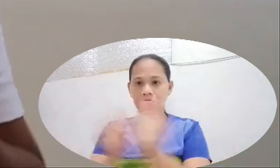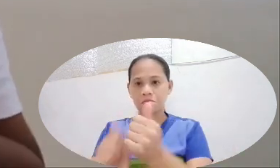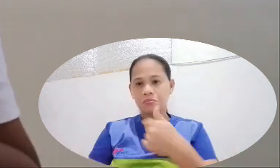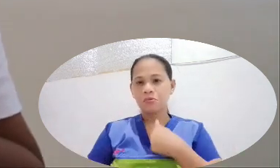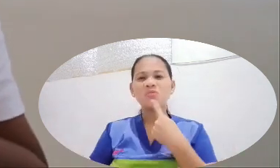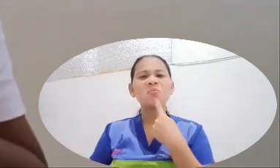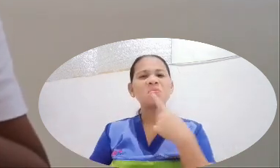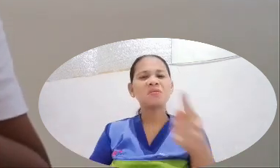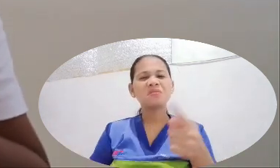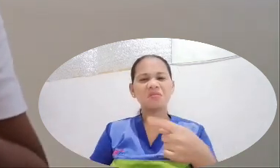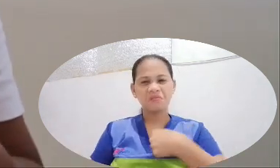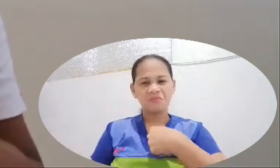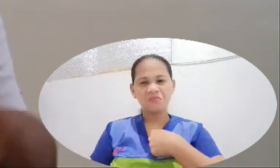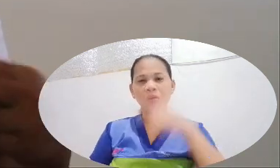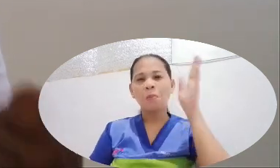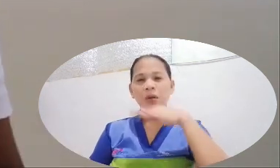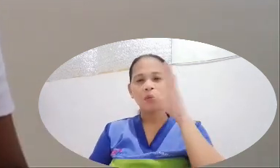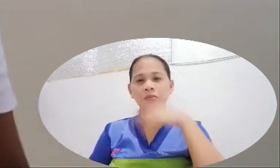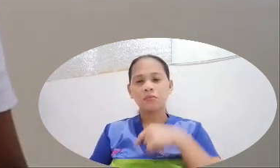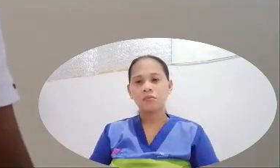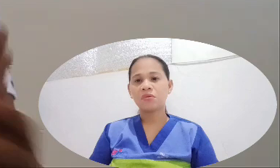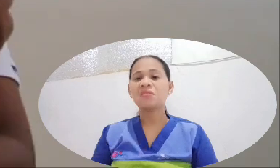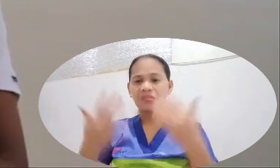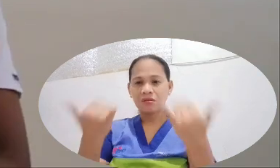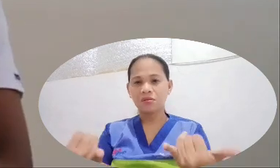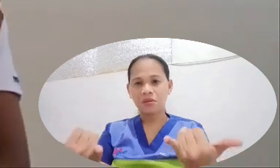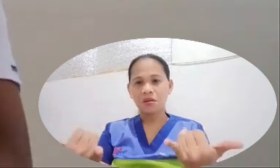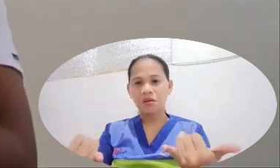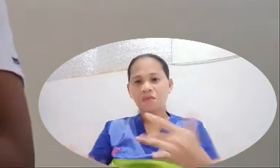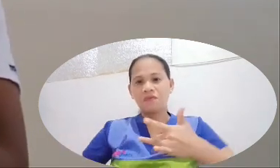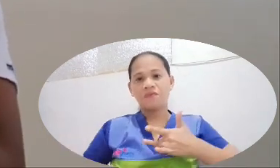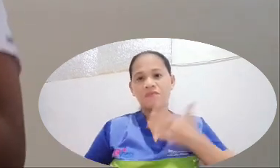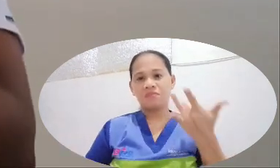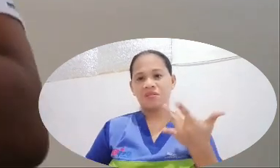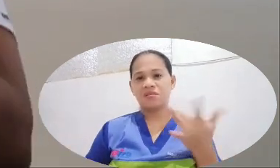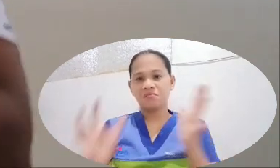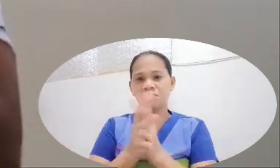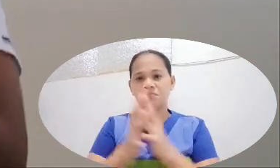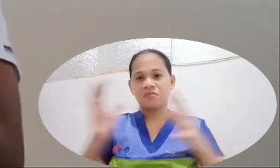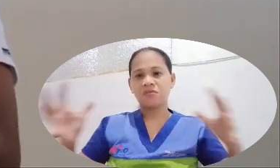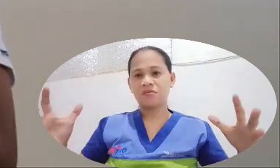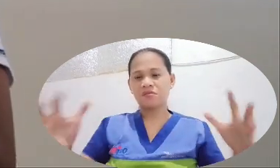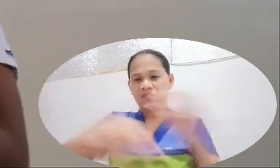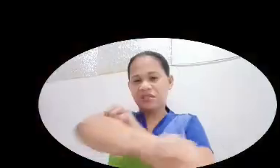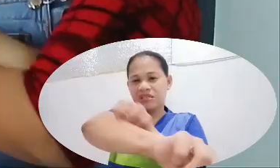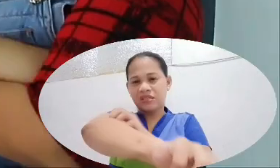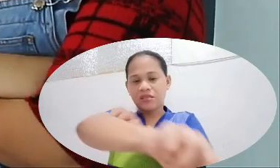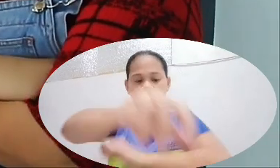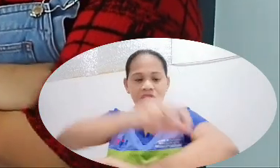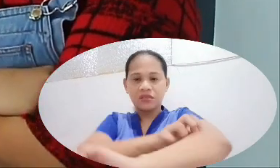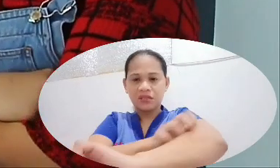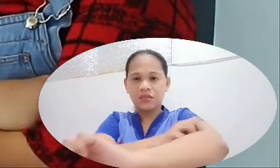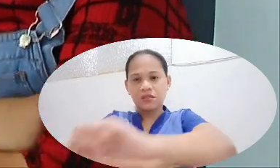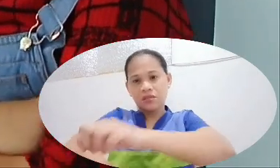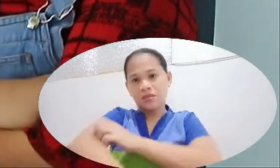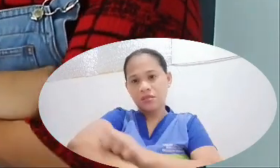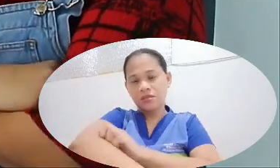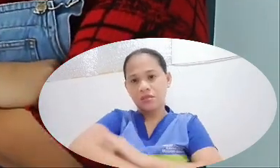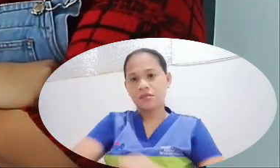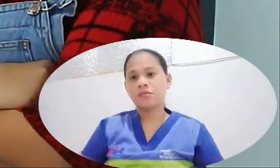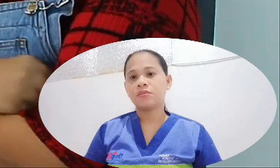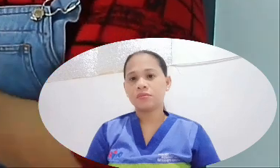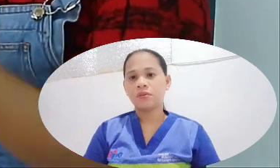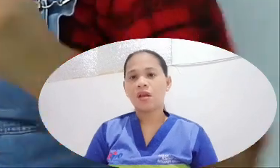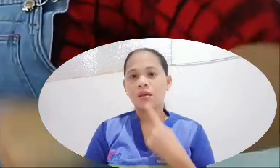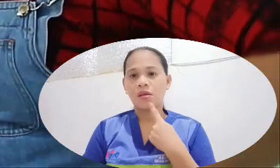ang baho-baho ko. Tapos ngayon, ang kate dito, sobrang kate. Ikaw naman